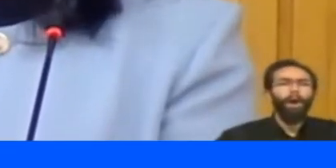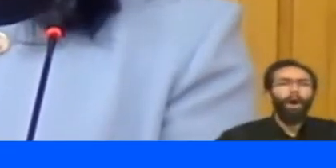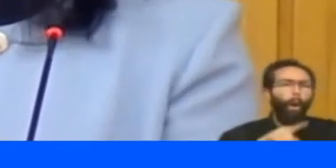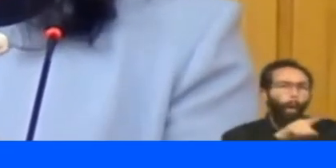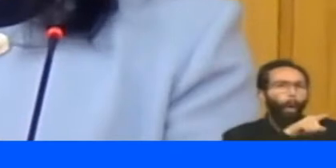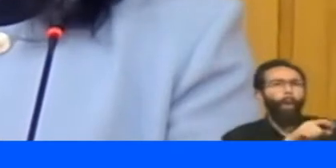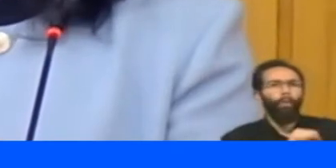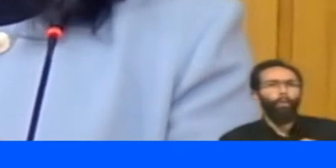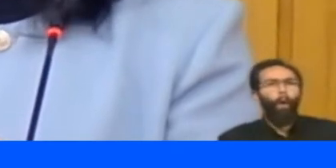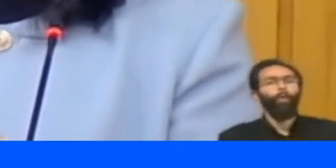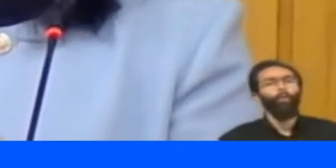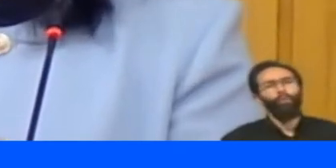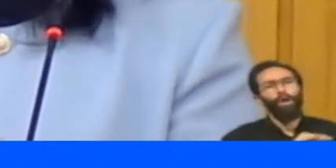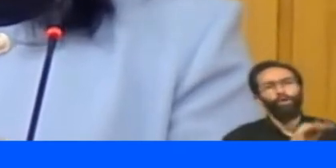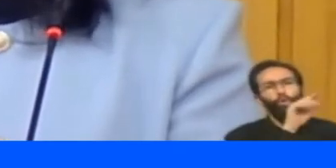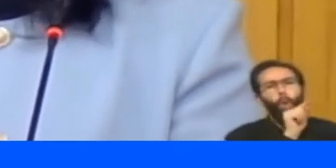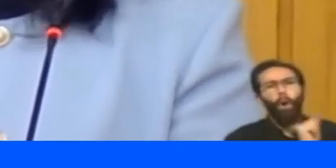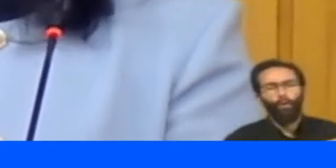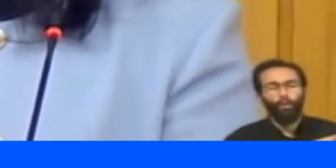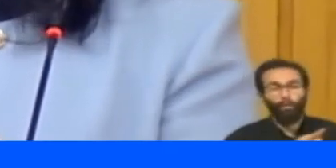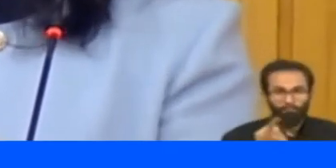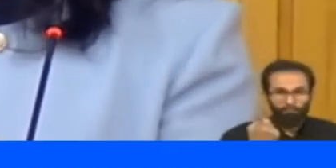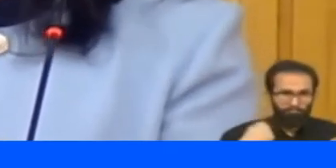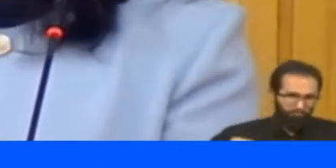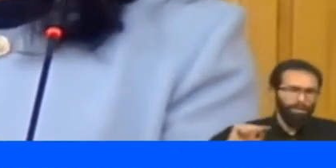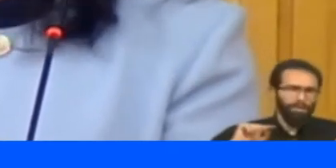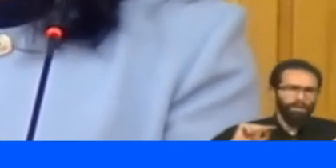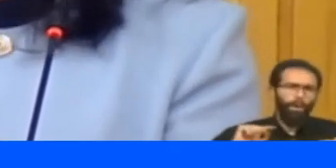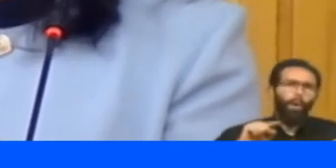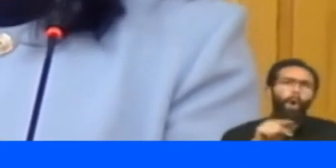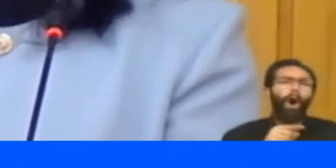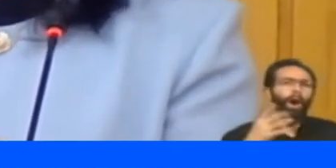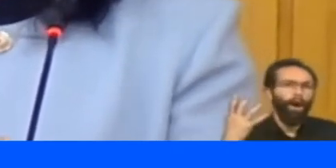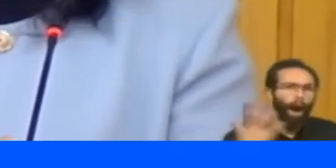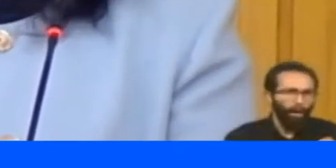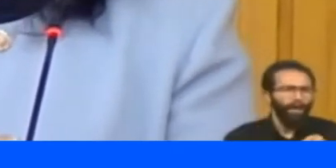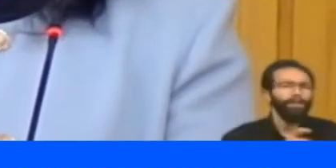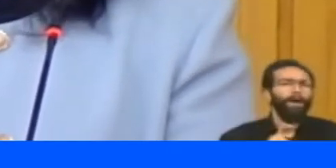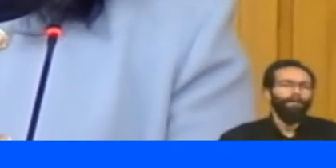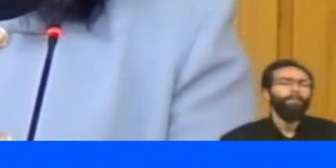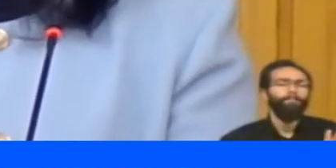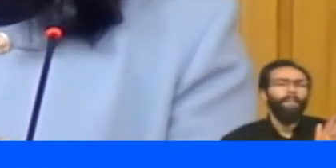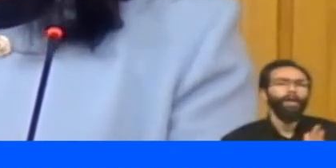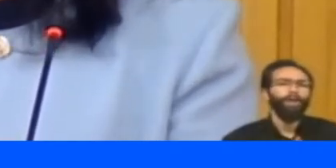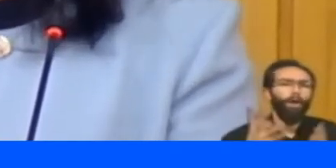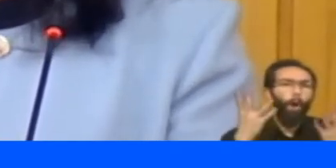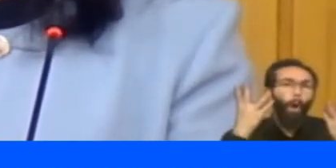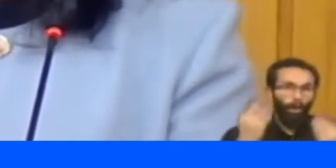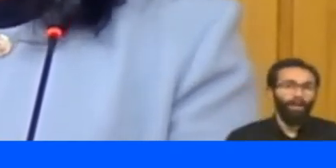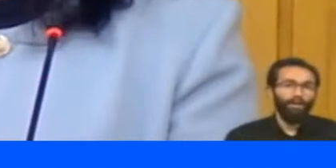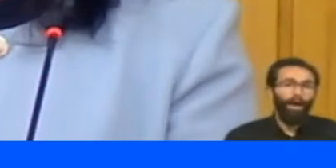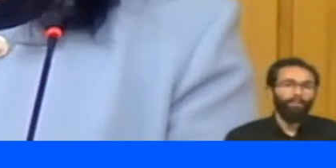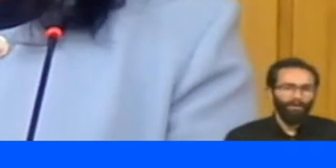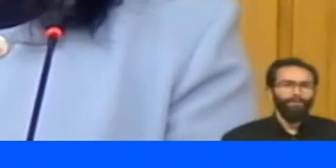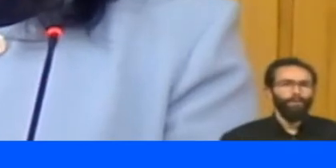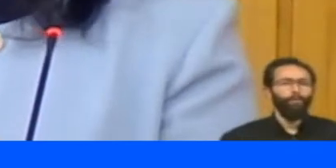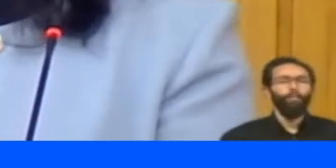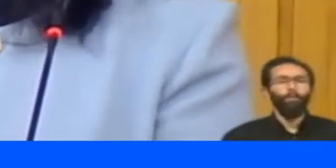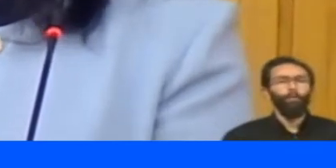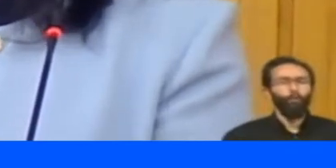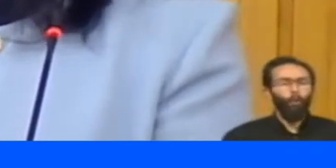yaşamaktadır. Bizler ise kazanacak ve başaracak olmanın umudunu ve heyecanını